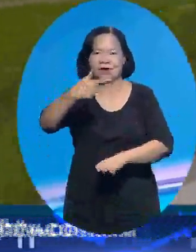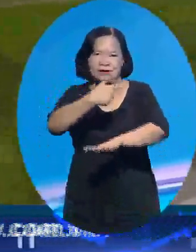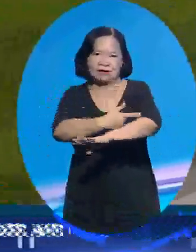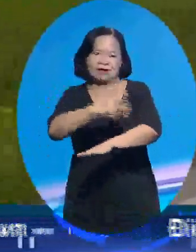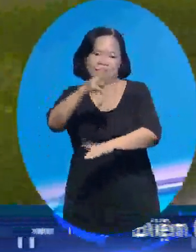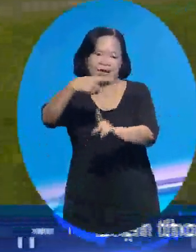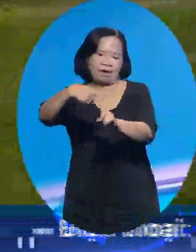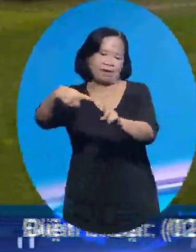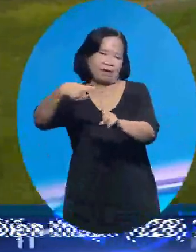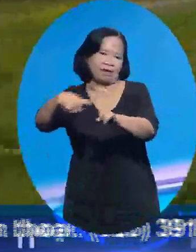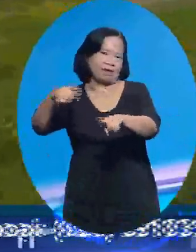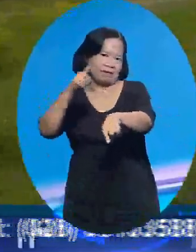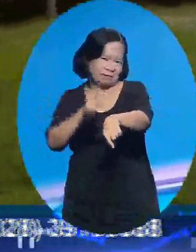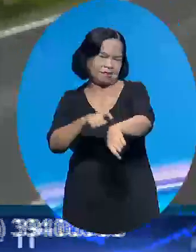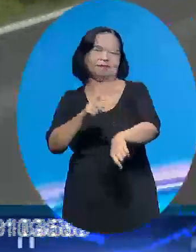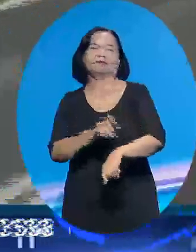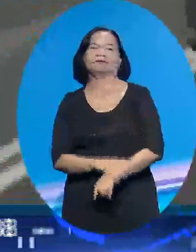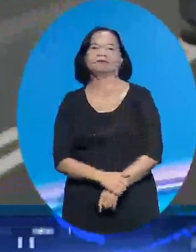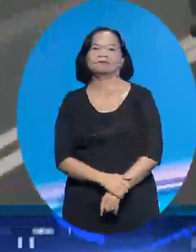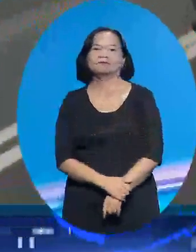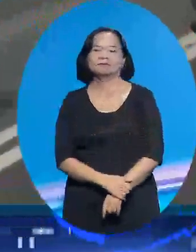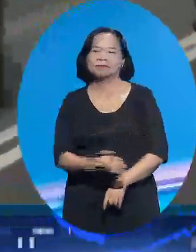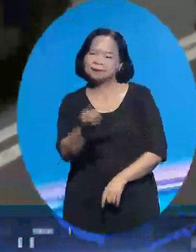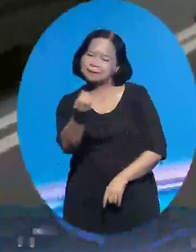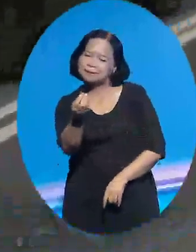giờ rưỡi ở Poznan, Ba Lan. Toàn bộ số tiền